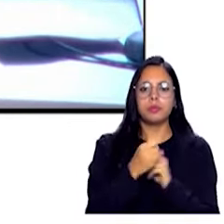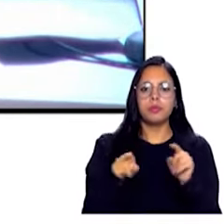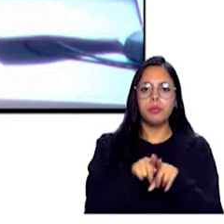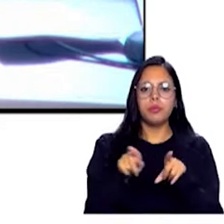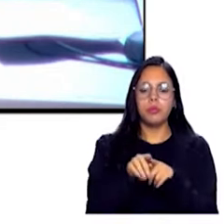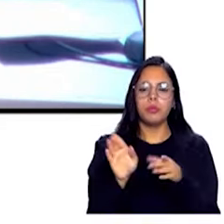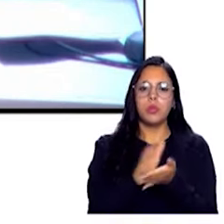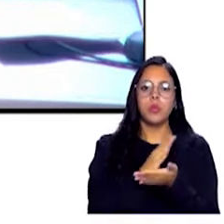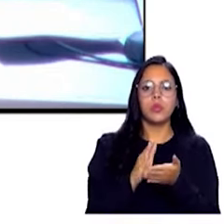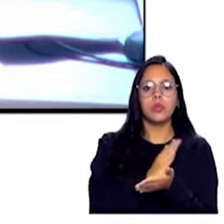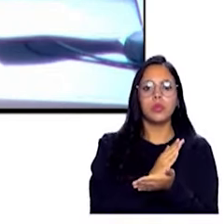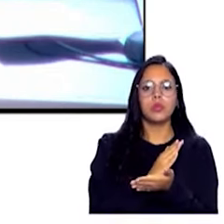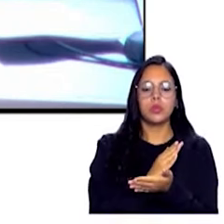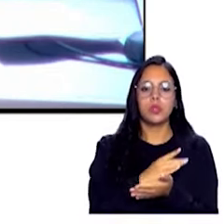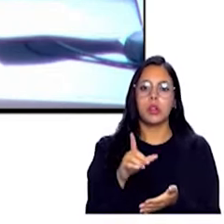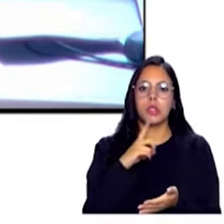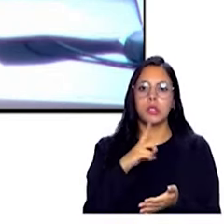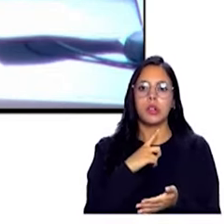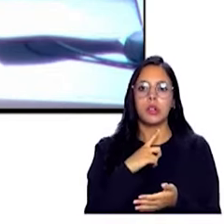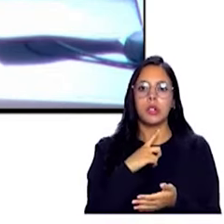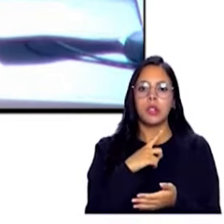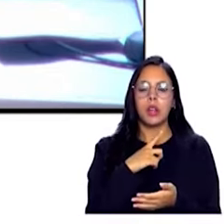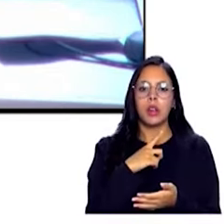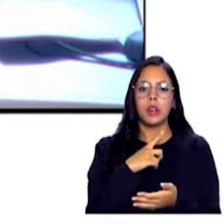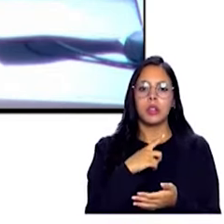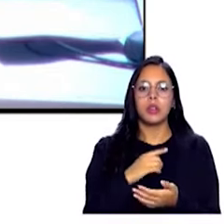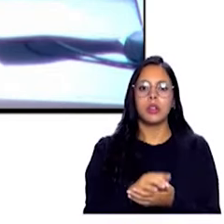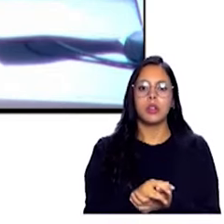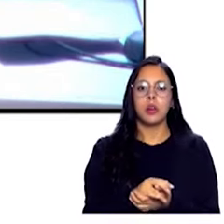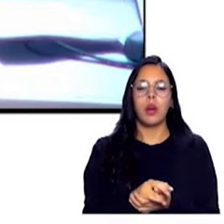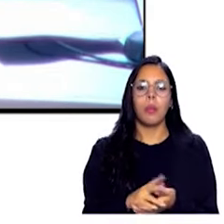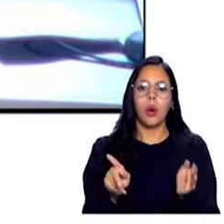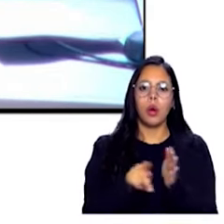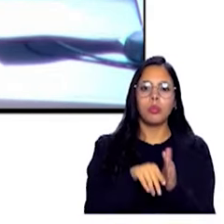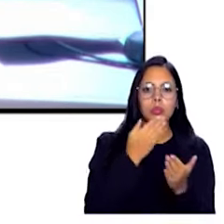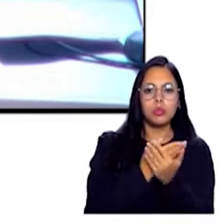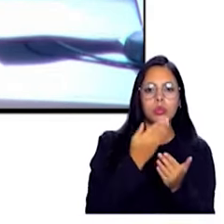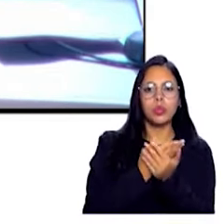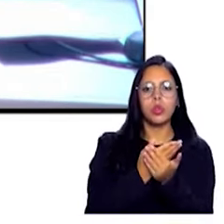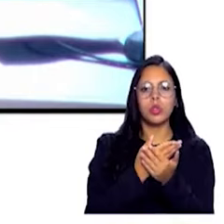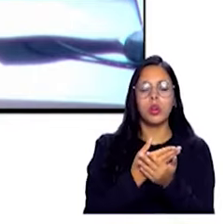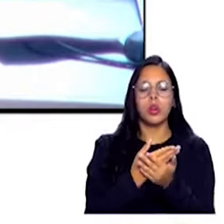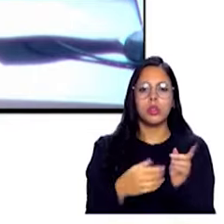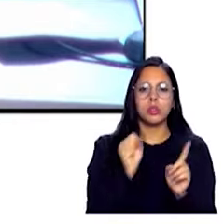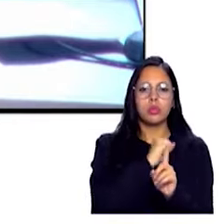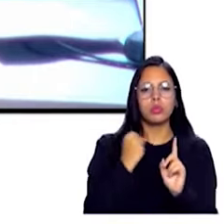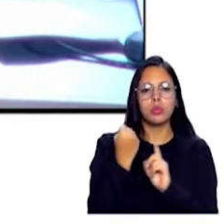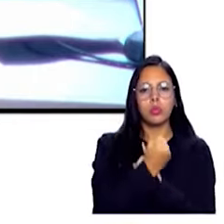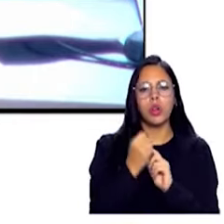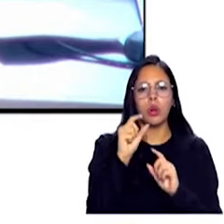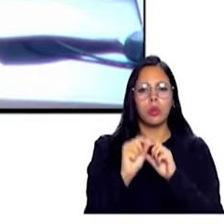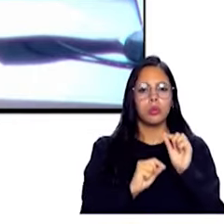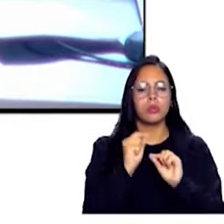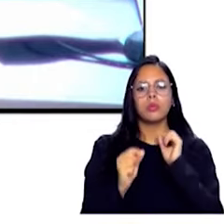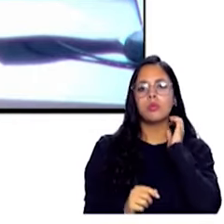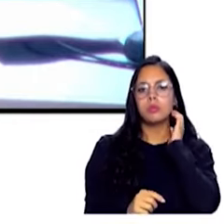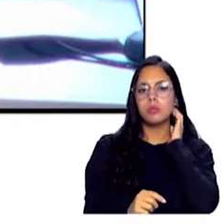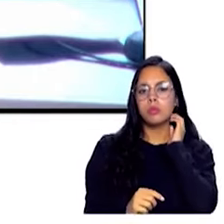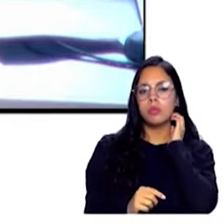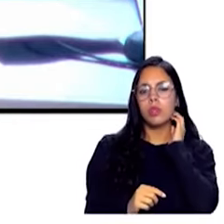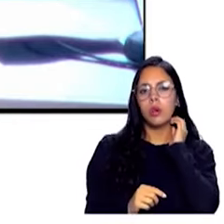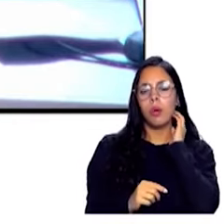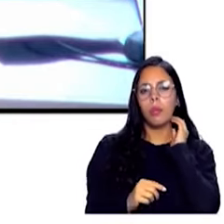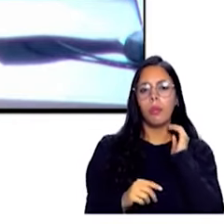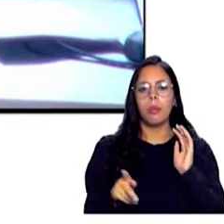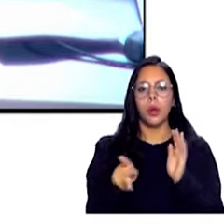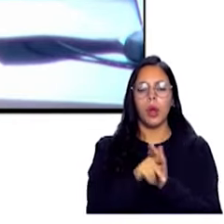critrolestats étude sociologique qui Mont que à partir Du moment o le crre est objectif ET qu'il est le même Pour tout Le Monde